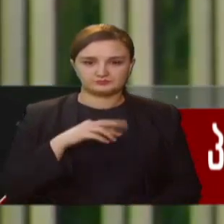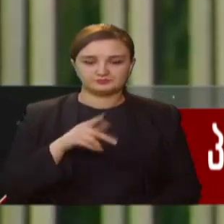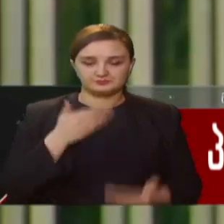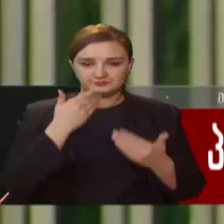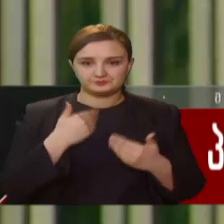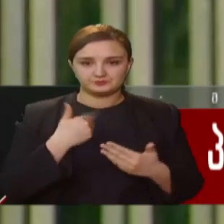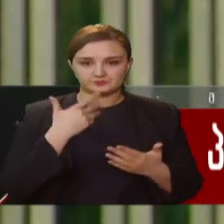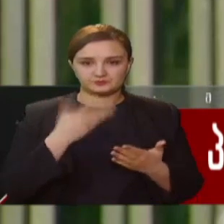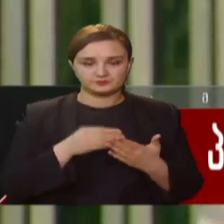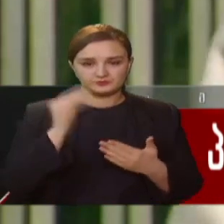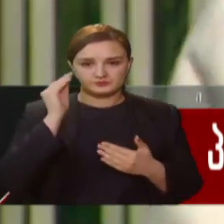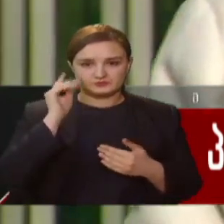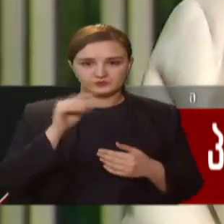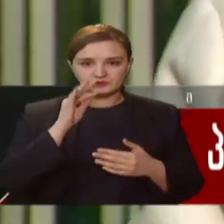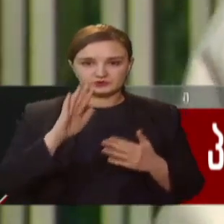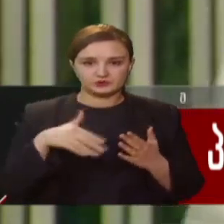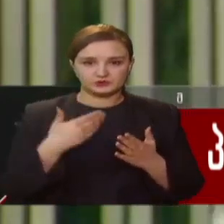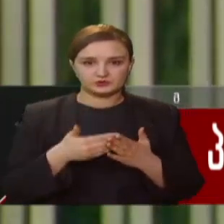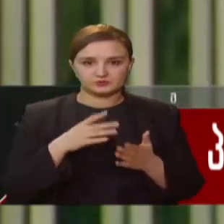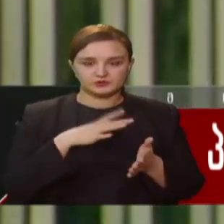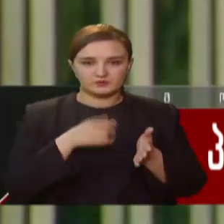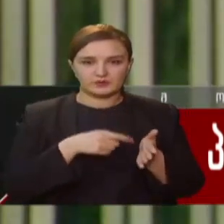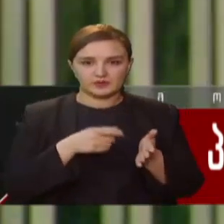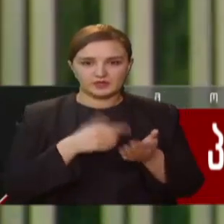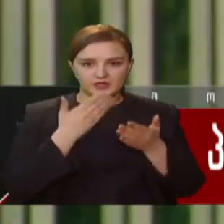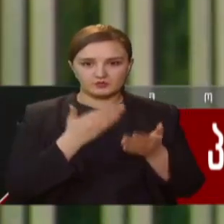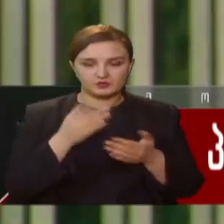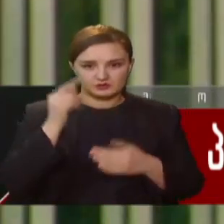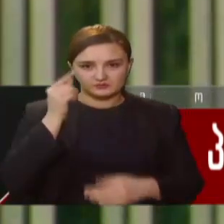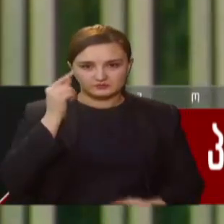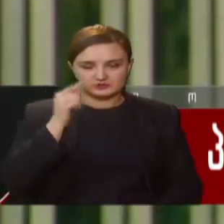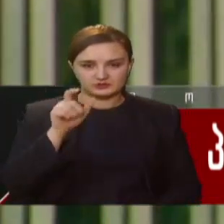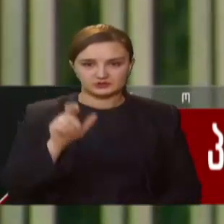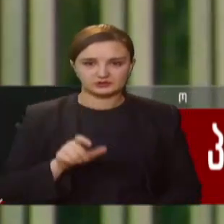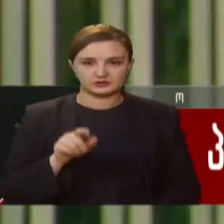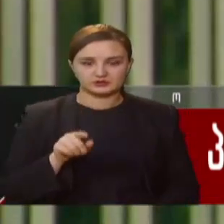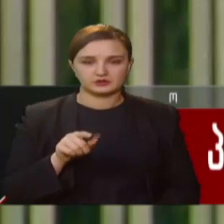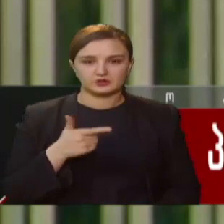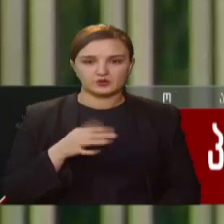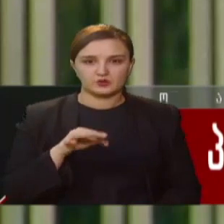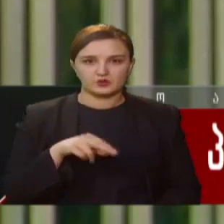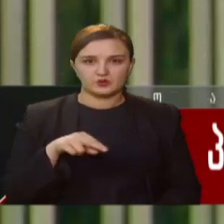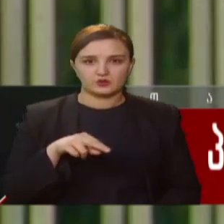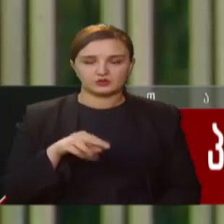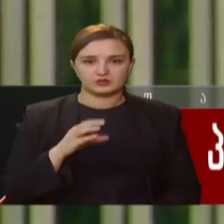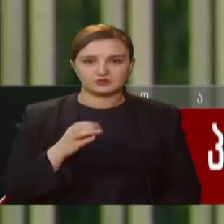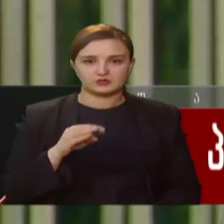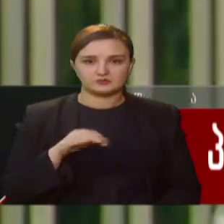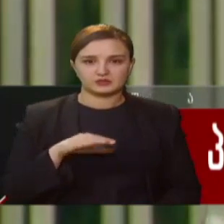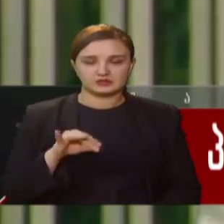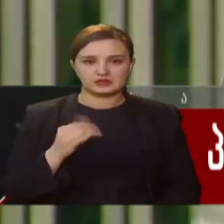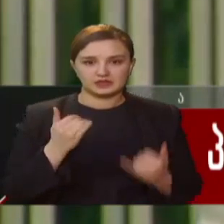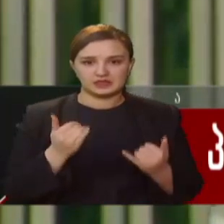ჩემი აზრია, აი ეს მას შემდეგ რაც გამოიკითხა ეს ფსიქიატრი, გოლდსმიტი, დევიდ გოლდსმიტი და